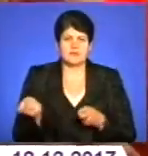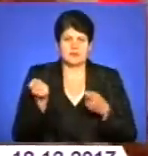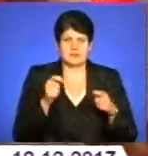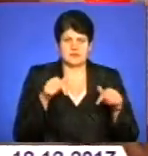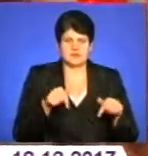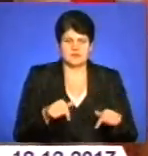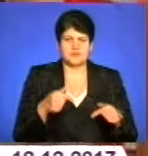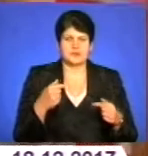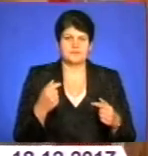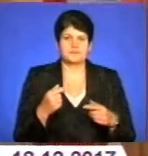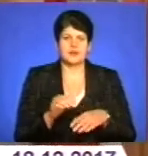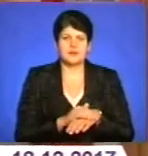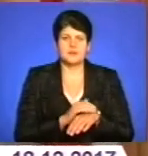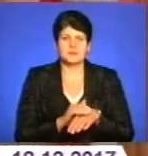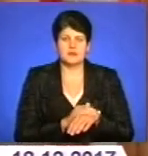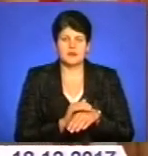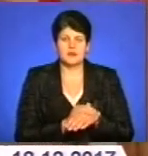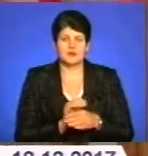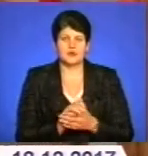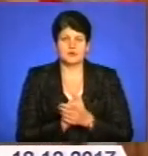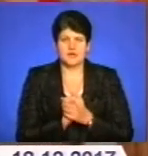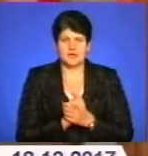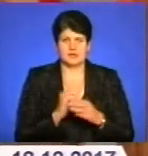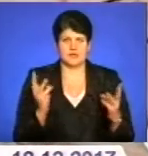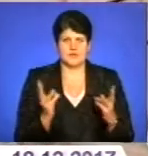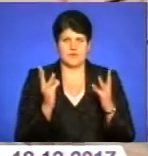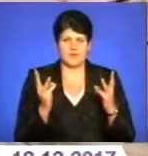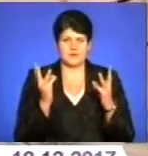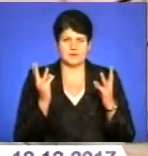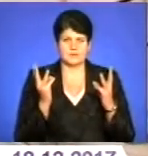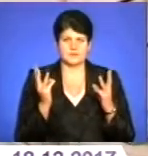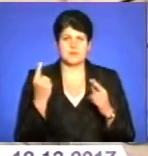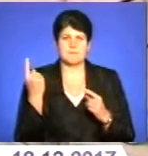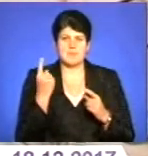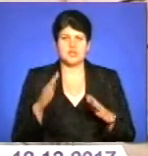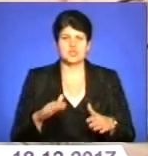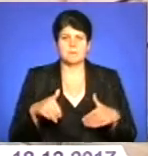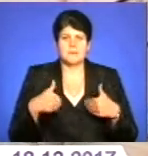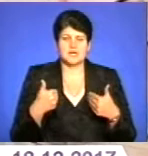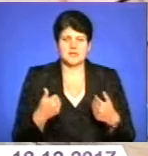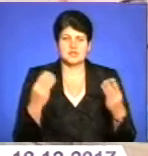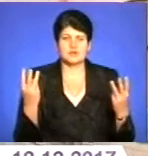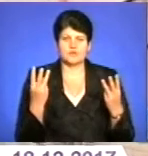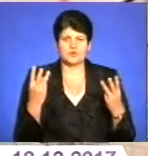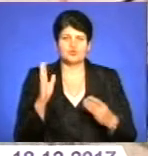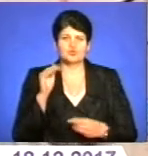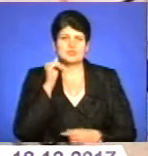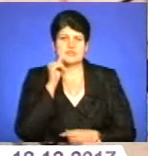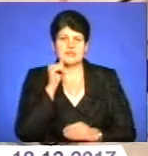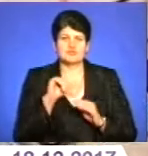центру, адже напередодні свят його чекає кожен вірянин. Перша передача Вифлеємського вогню у нас відбудеться завтра